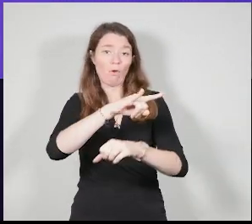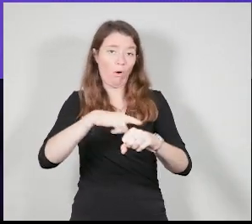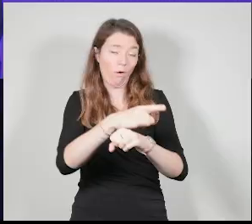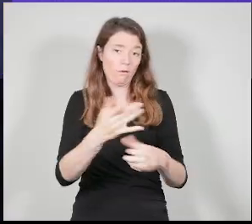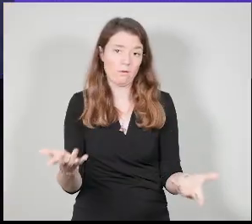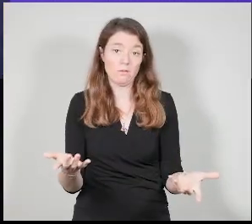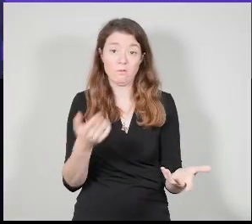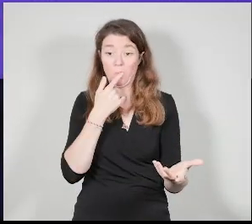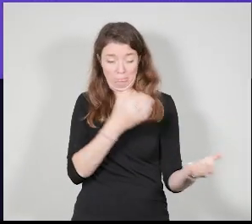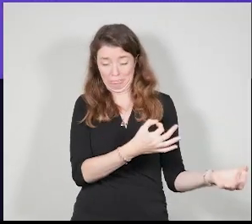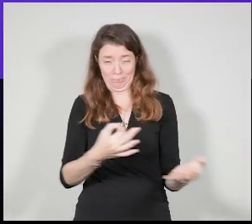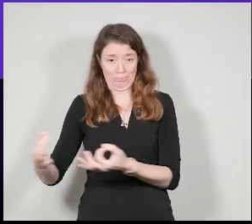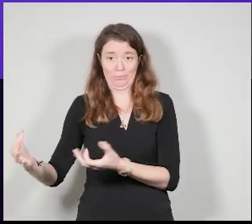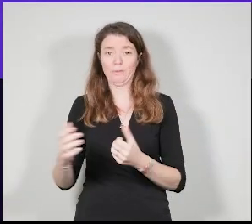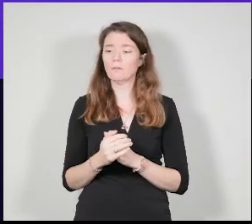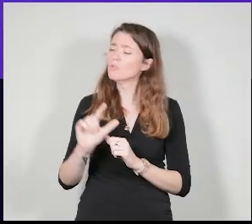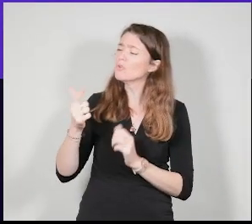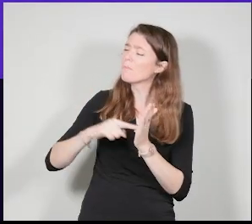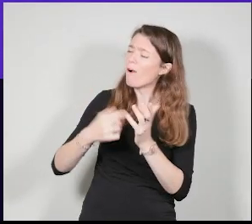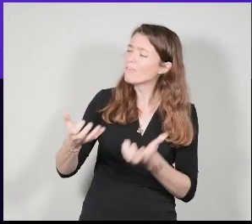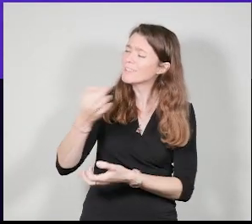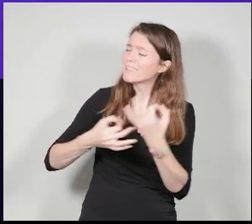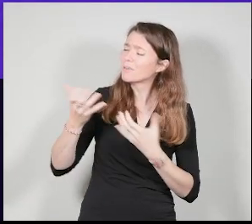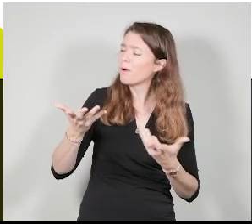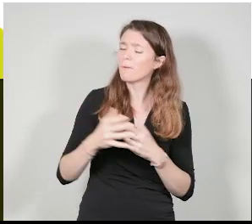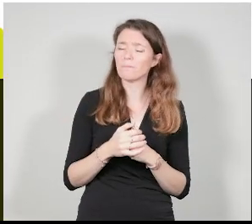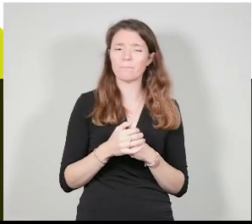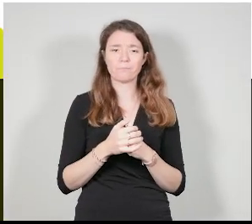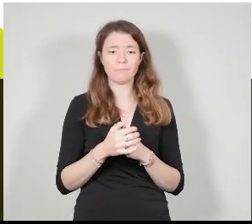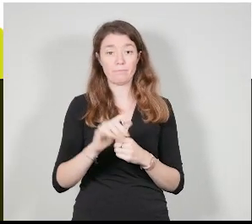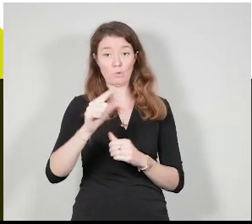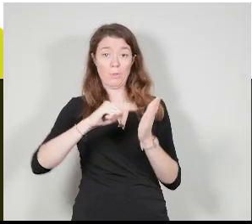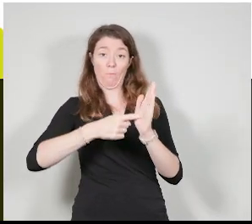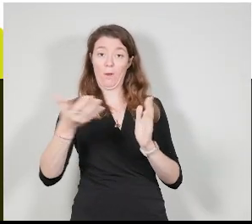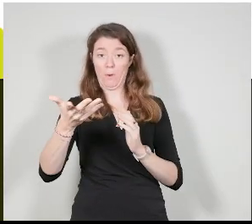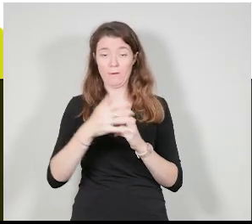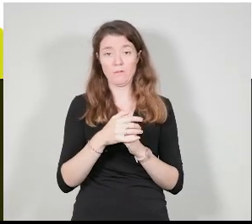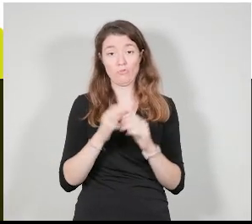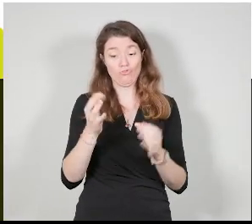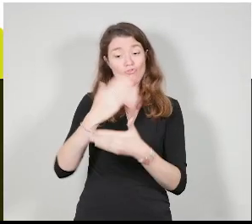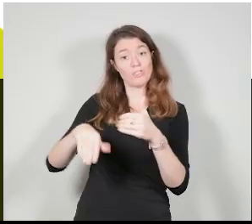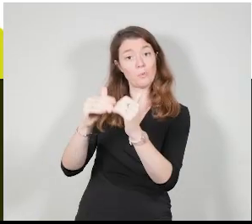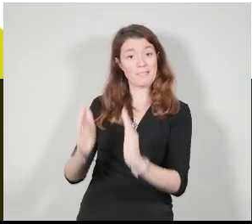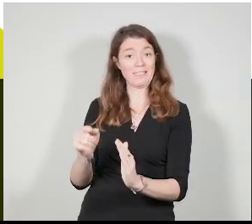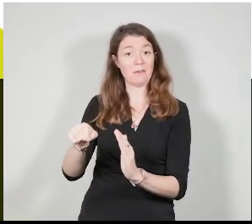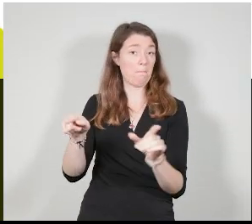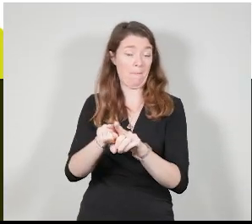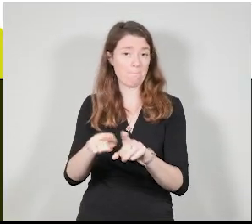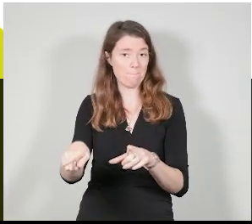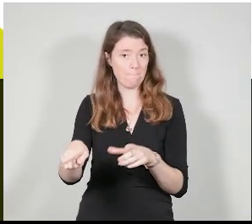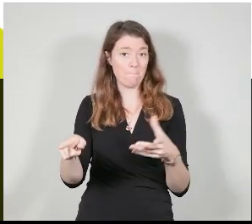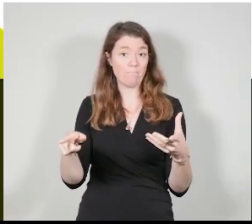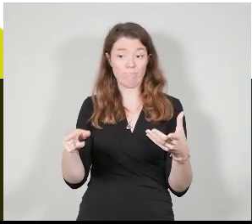c'est du permanent. Et le deuxième point que vous vouliez soulever ? Ce deuxième point, c'est, y compris à domicile, justement, qu'est-ce